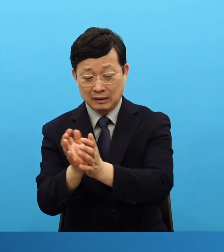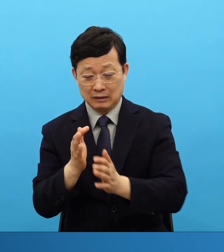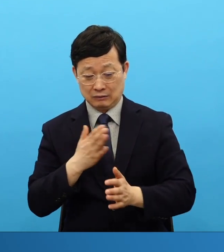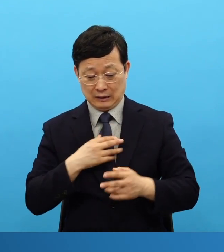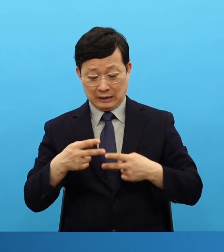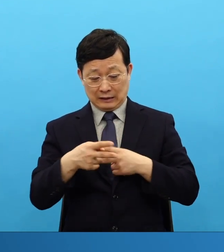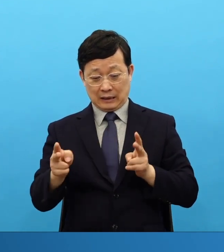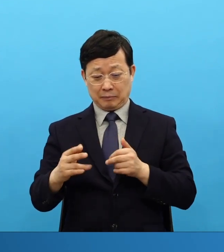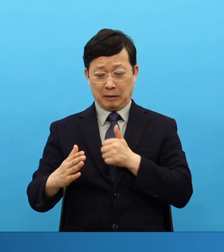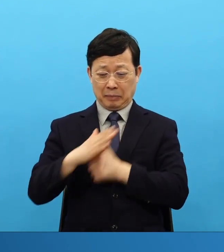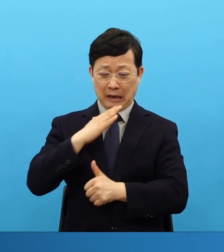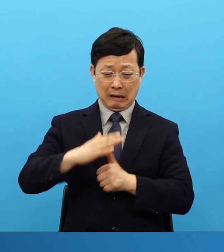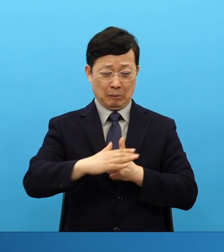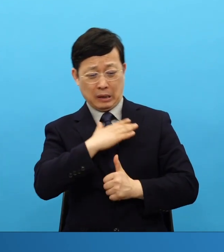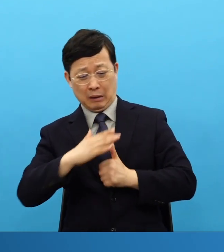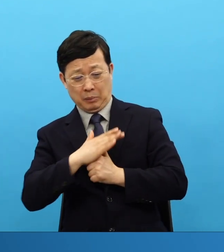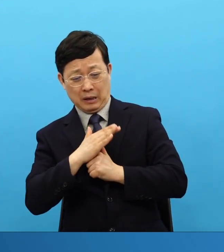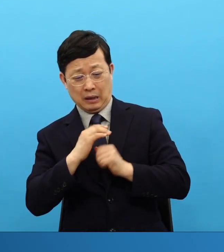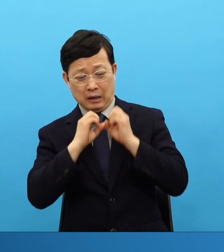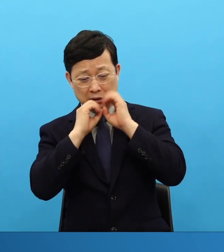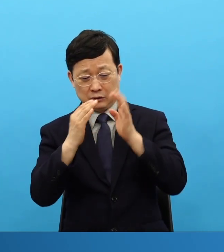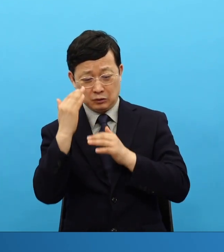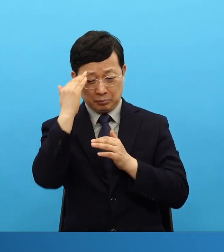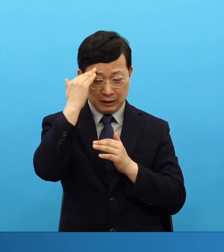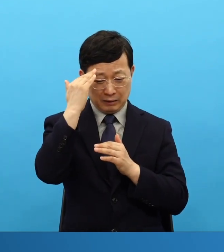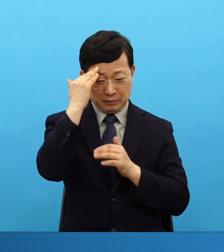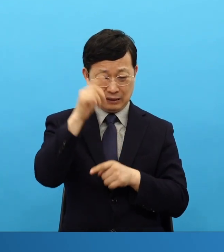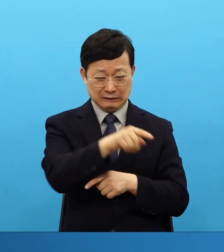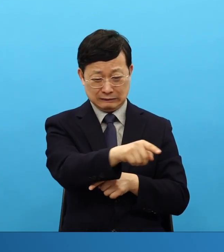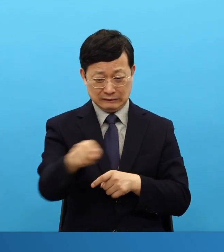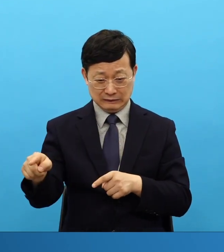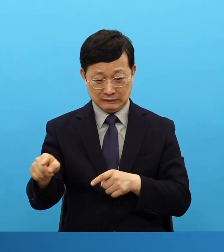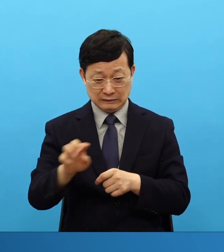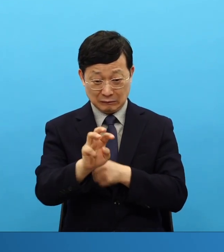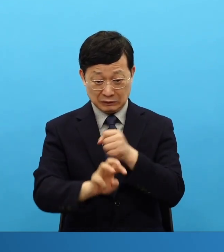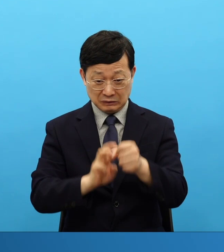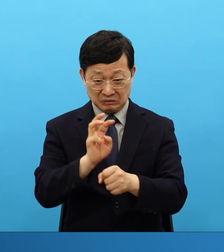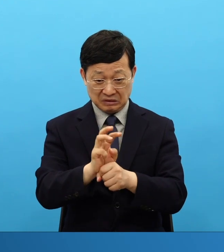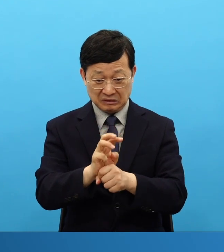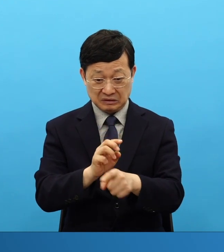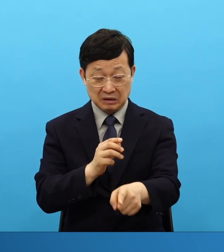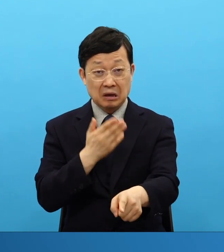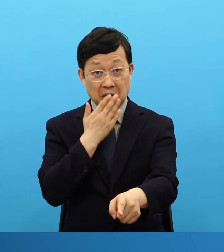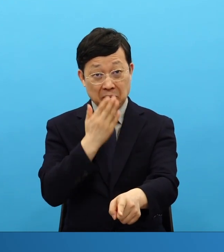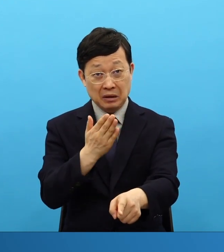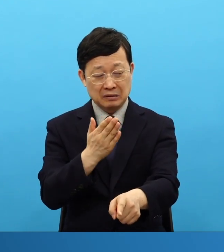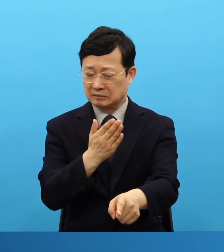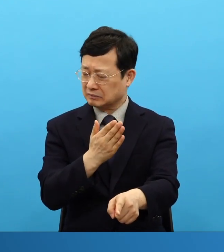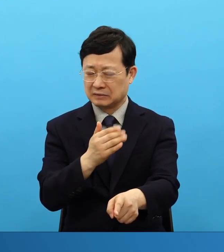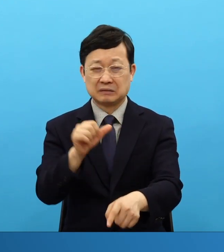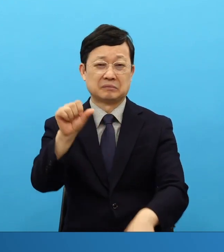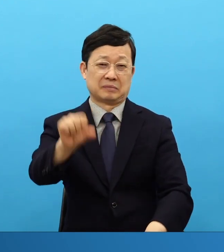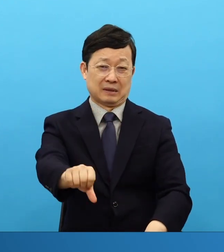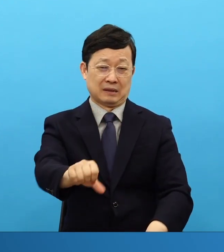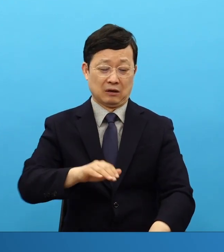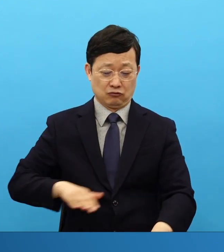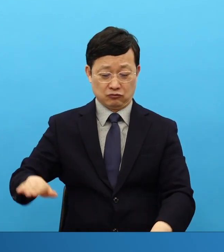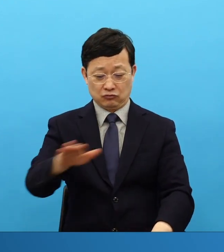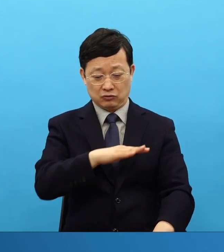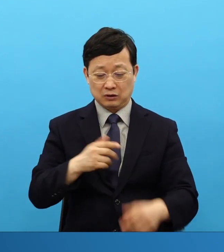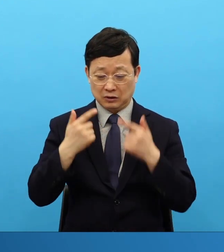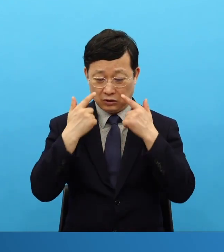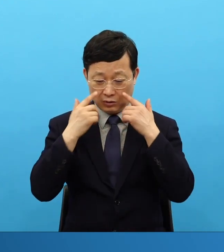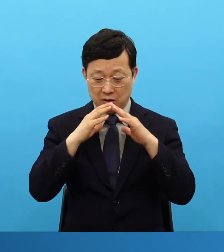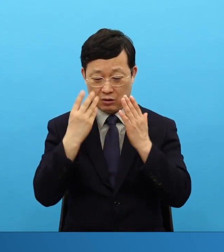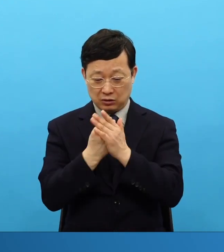and organizations try to block our organization for the past 30 some years, but they cannot block us. 여러분은 이 답을 가지고 있기 때문입니다. Why? Because you have the answer of